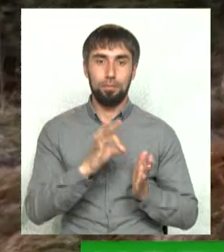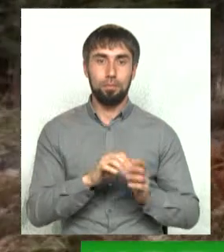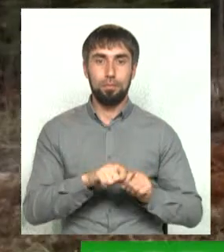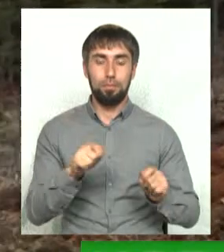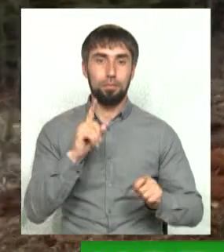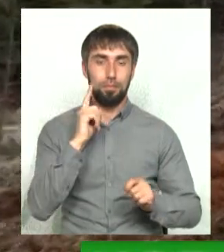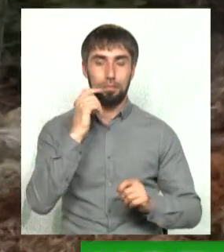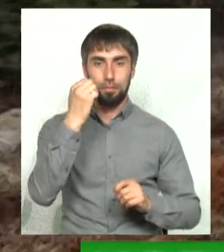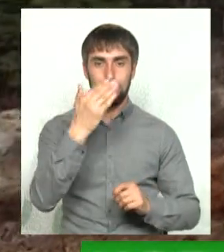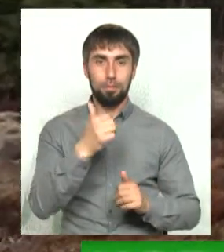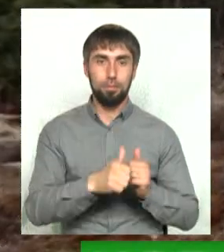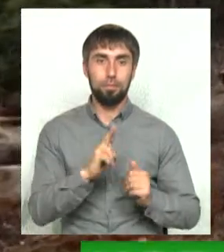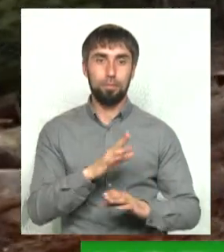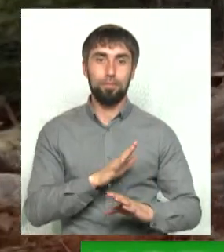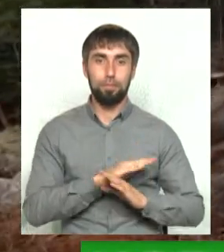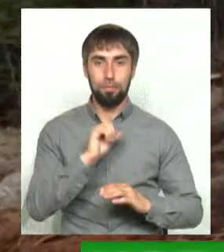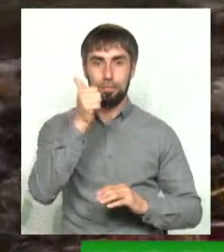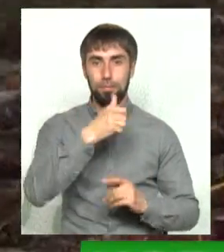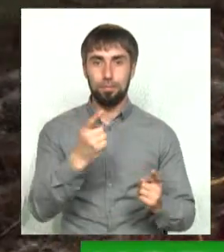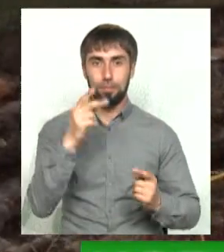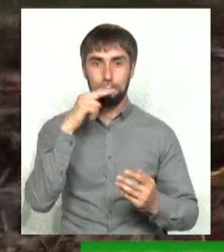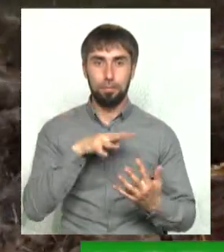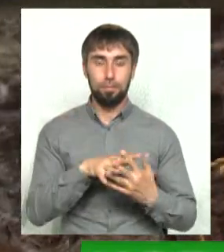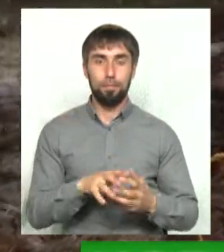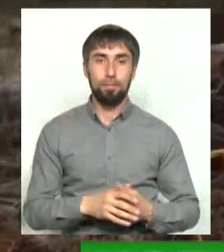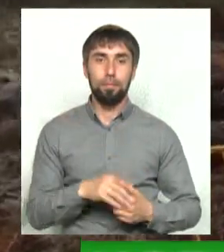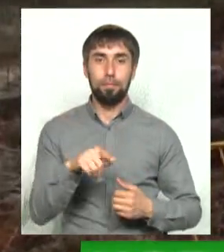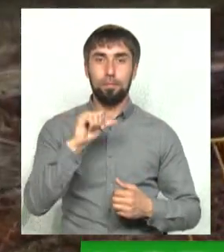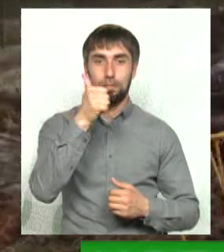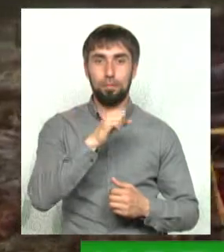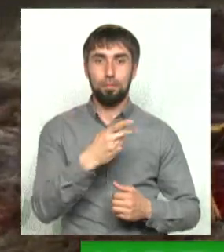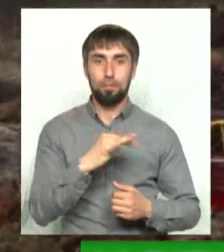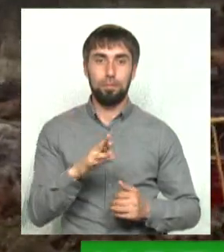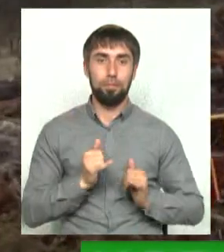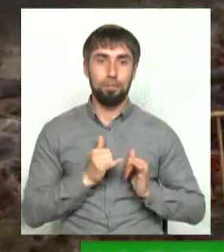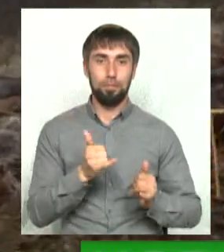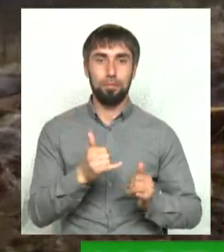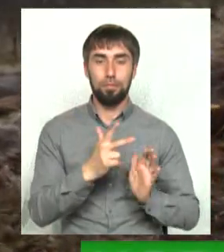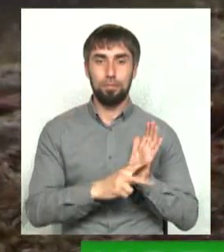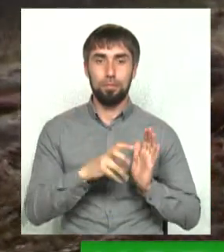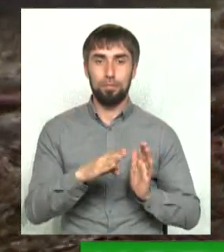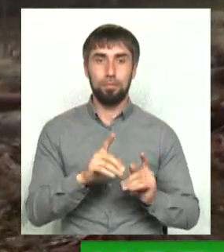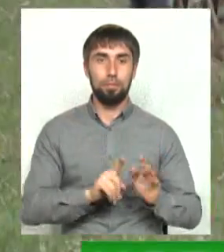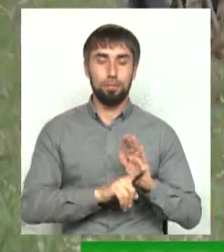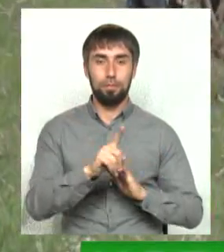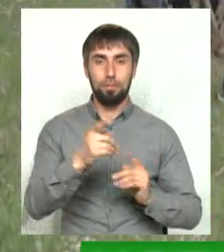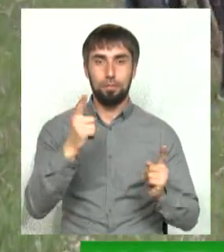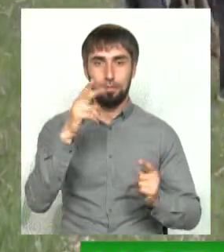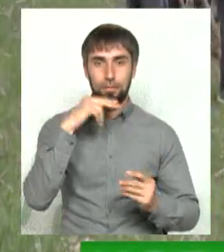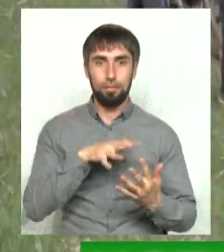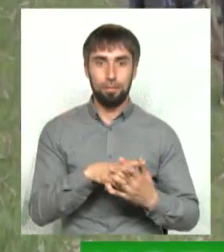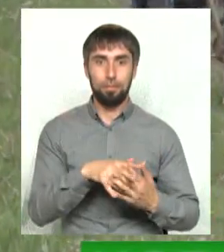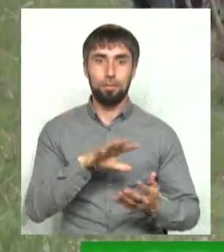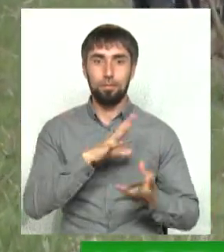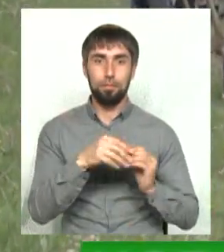создать зеленый памятник каждому, кто погиб в годы Великой Отечественной войны. В этом году акция посвящена 80-летию начала Великой Отечественной.